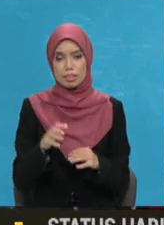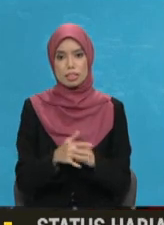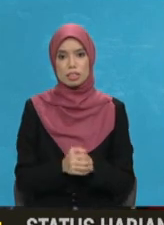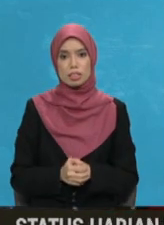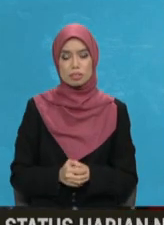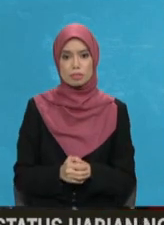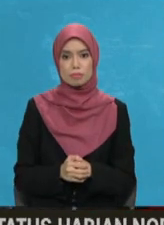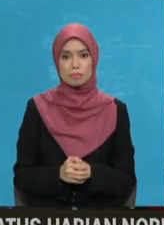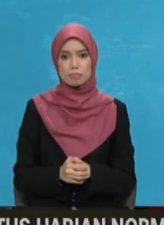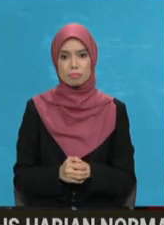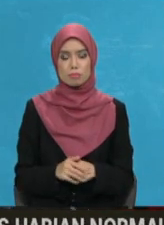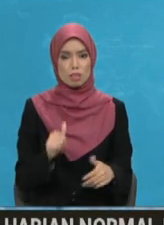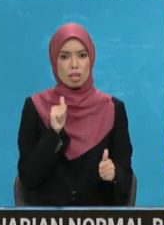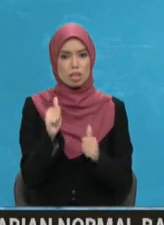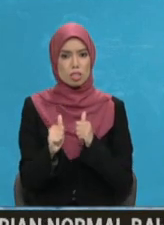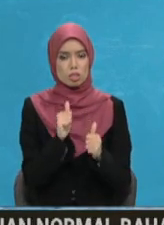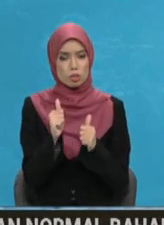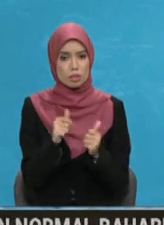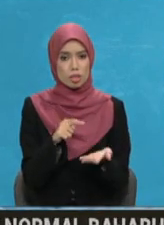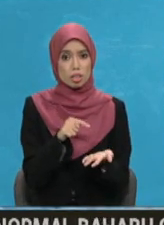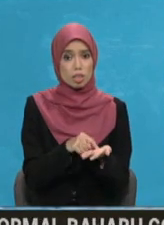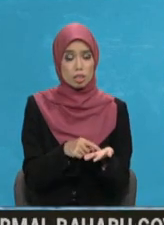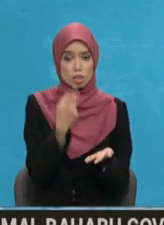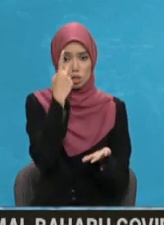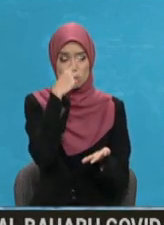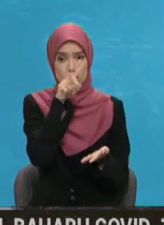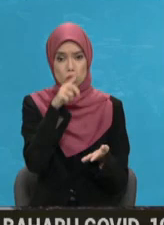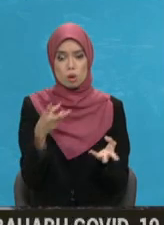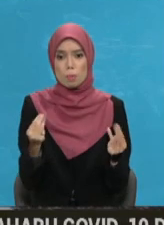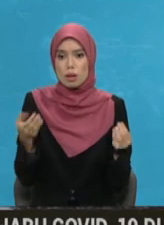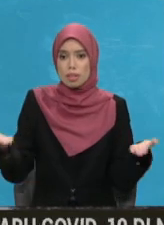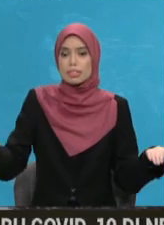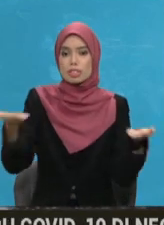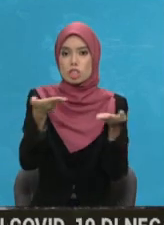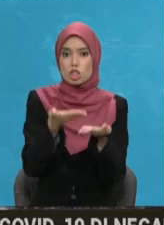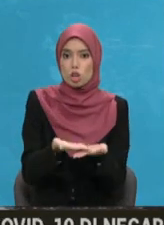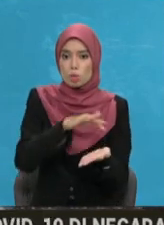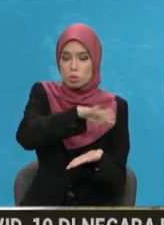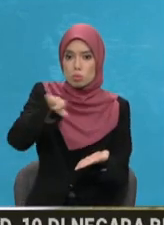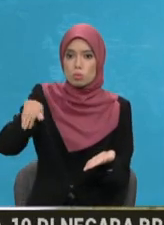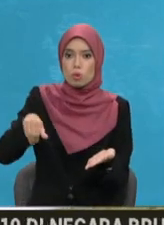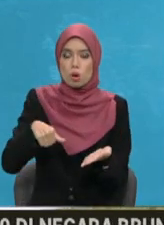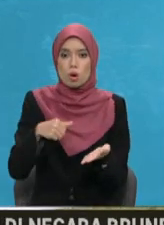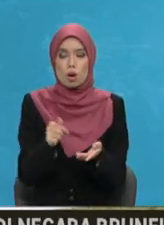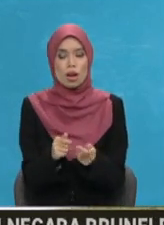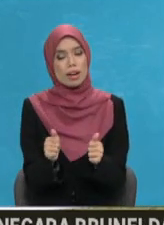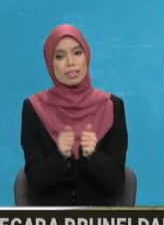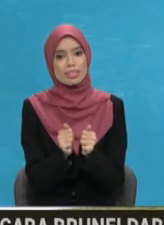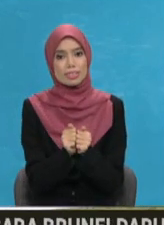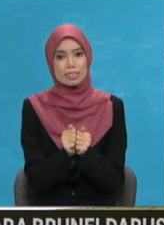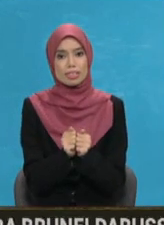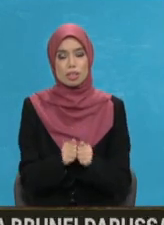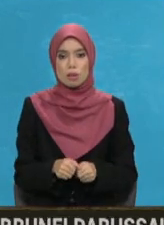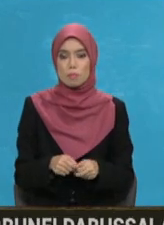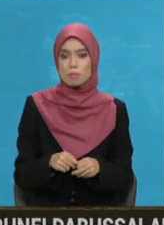Darussalam activity seumpama ini bertujuan untuk menggerakan silaturahim memupuk budaya kemasyarakatan dan